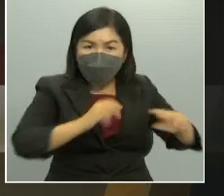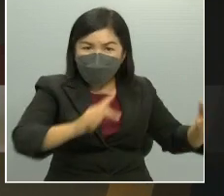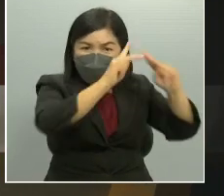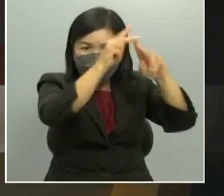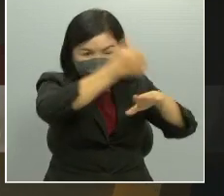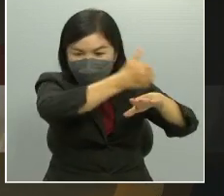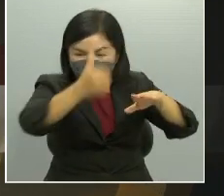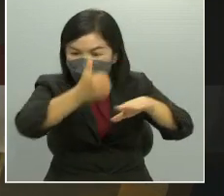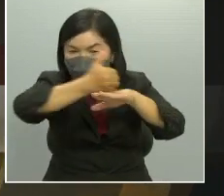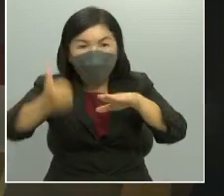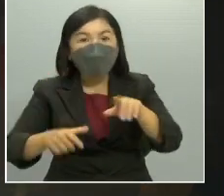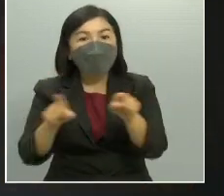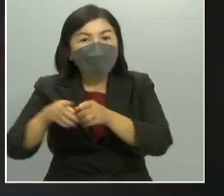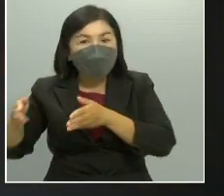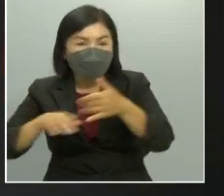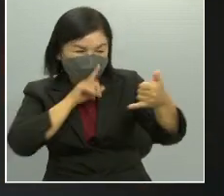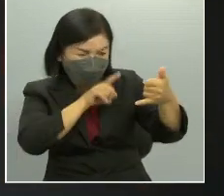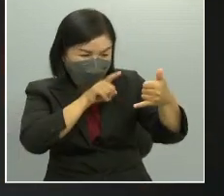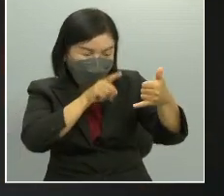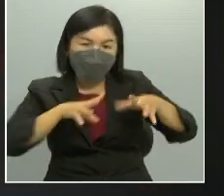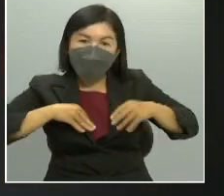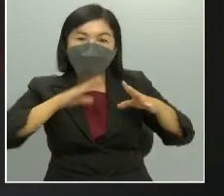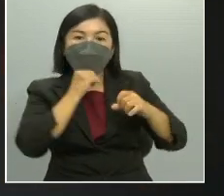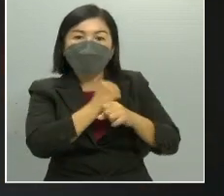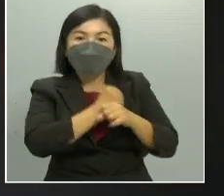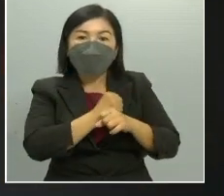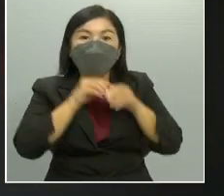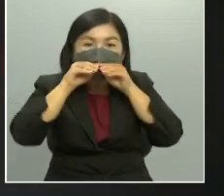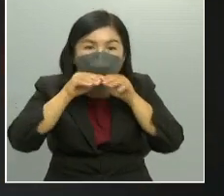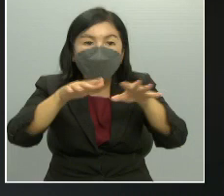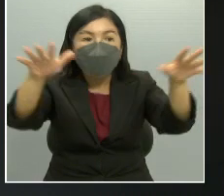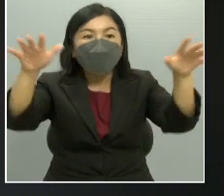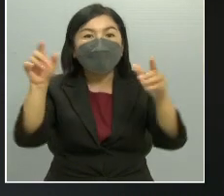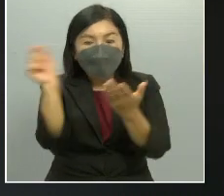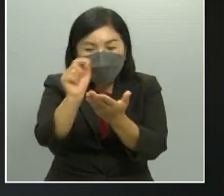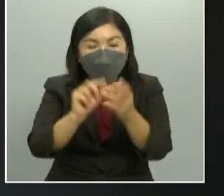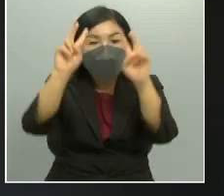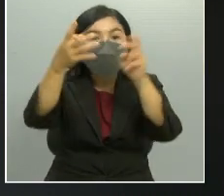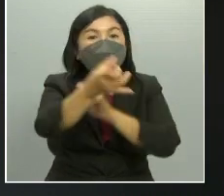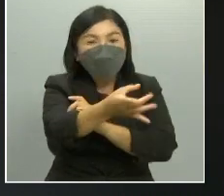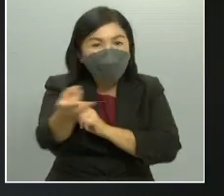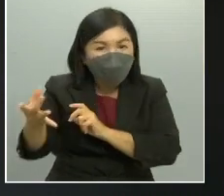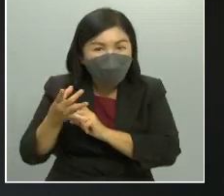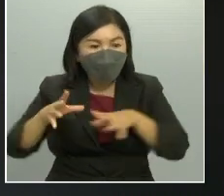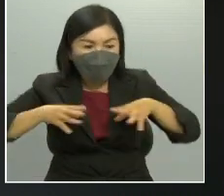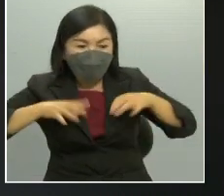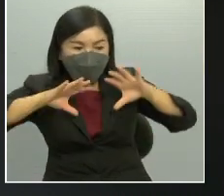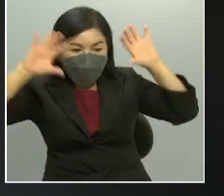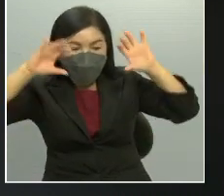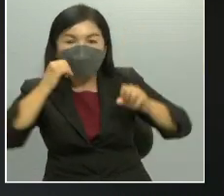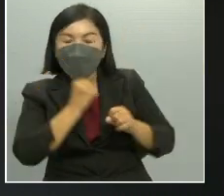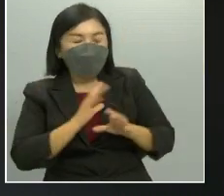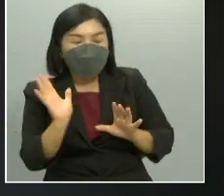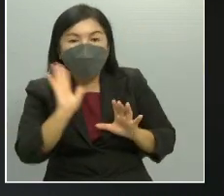22กรกฎาคมแล้วทางผู้ชมทีเซอร์เนื้อระบบเนื้อหาว่ายังไงพระอภิไปไม่ต้องใจครั้งนี้